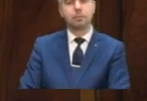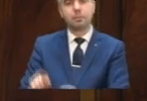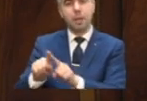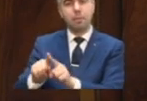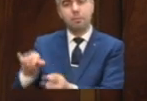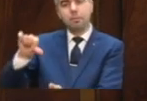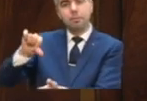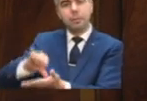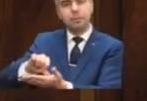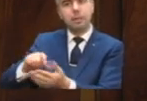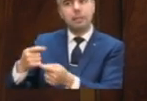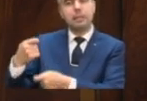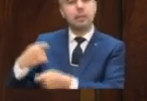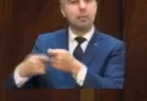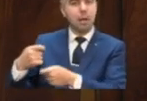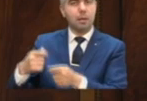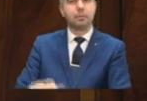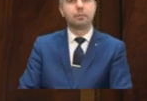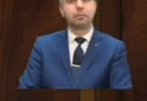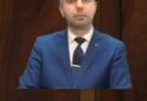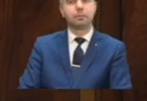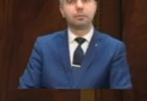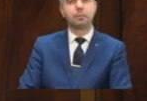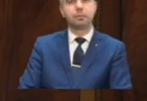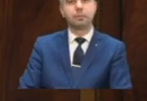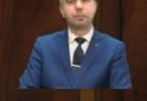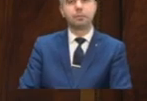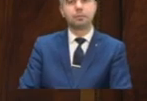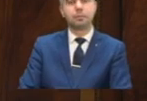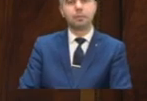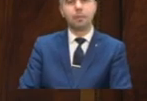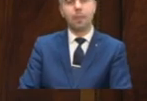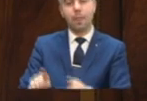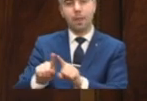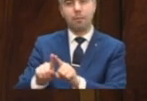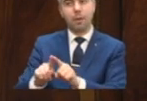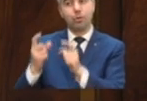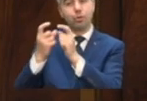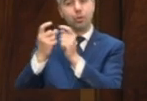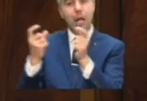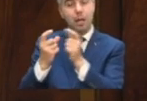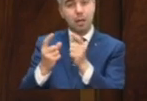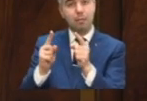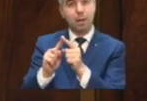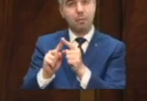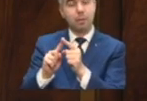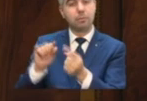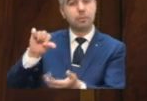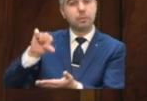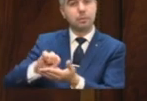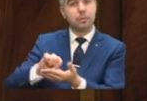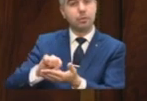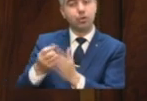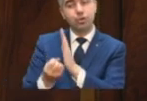التوطين ديال الاستثمار. ولماذا غادي التوطين ديال الاستثمار؟ غادي التوطين الاستثمار لأن شافت راسها أن